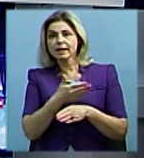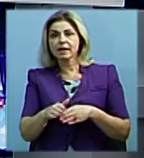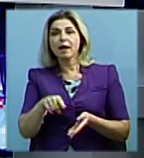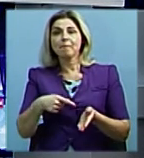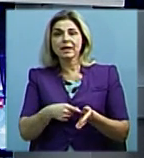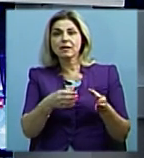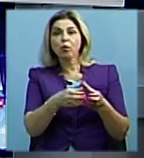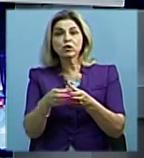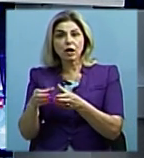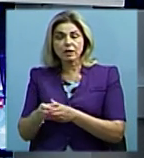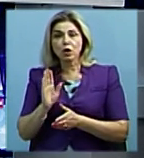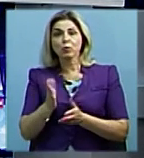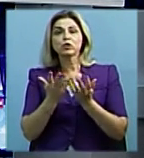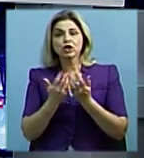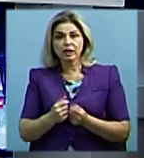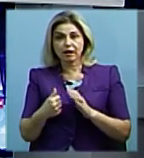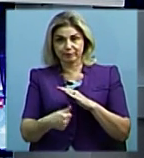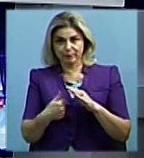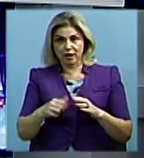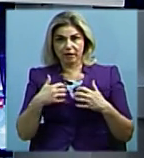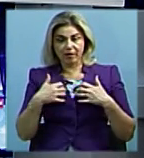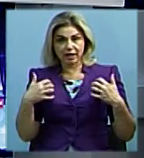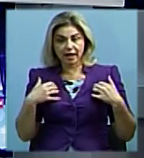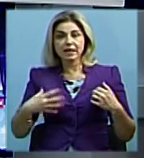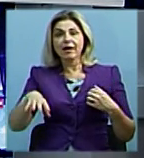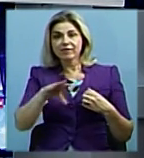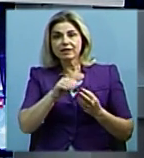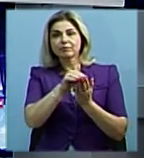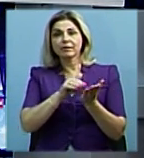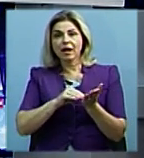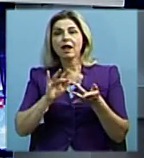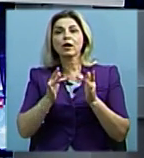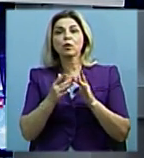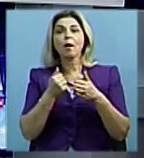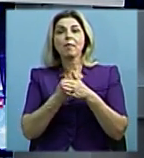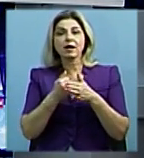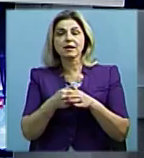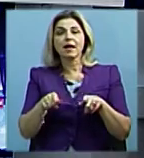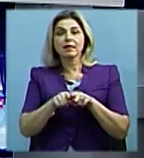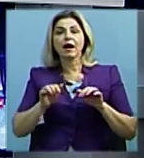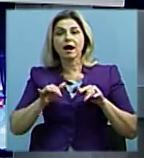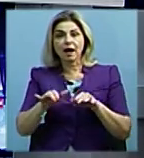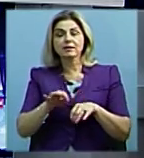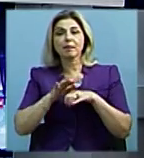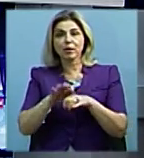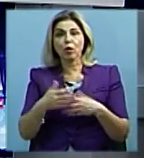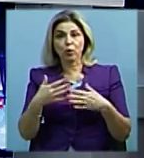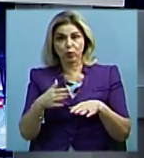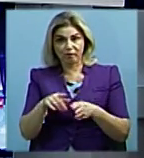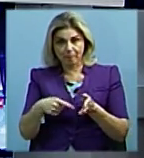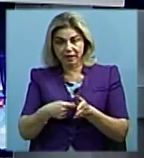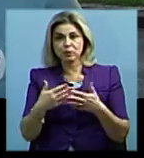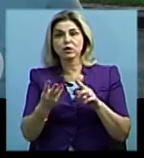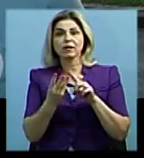ділянки, рахуватимуть безпритульних тварин. Всі дані будуть внесені до електронної бази. Подібна акція проводиться в місті вже втретє.